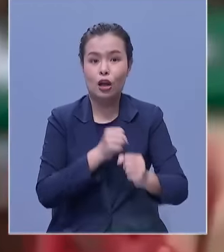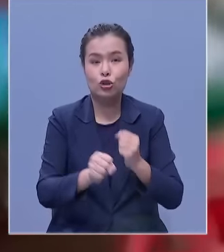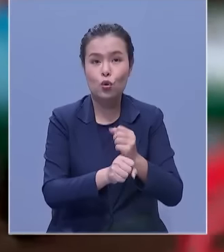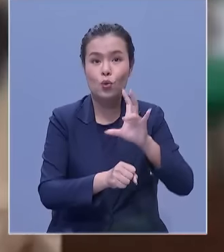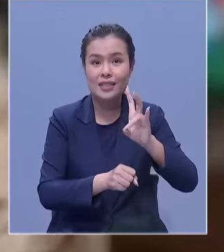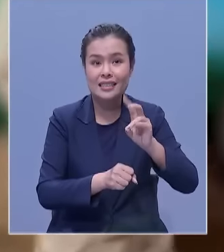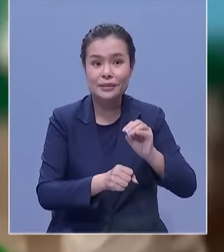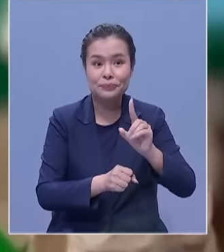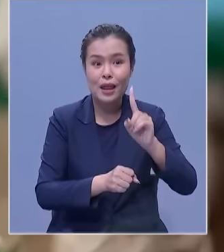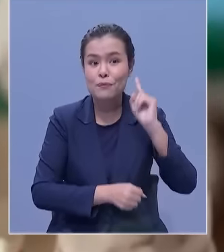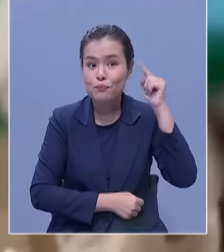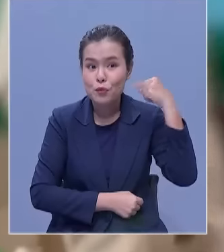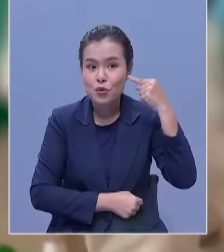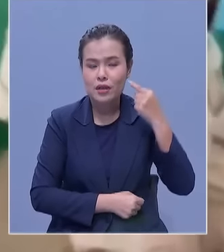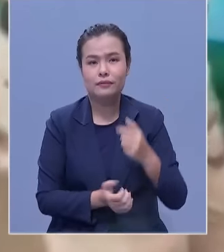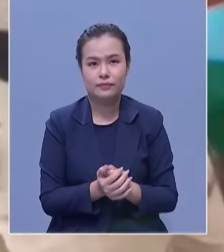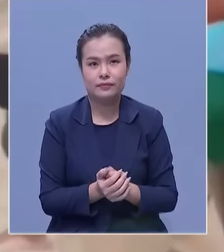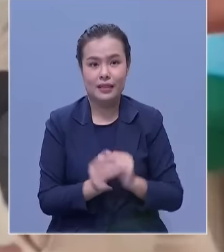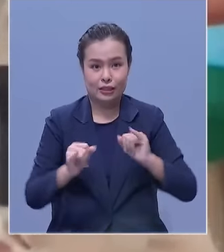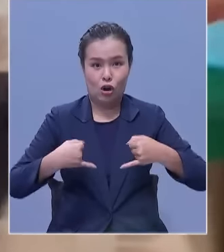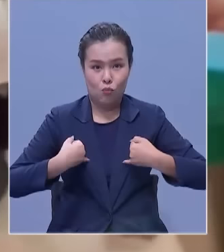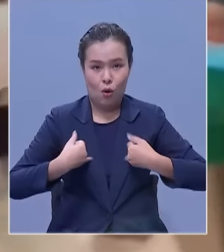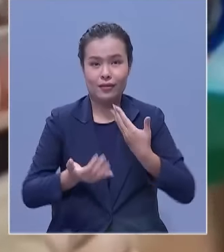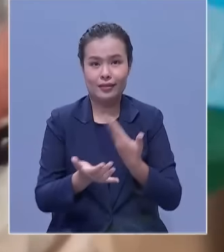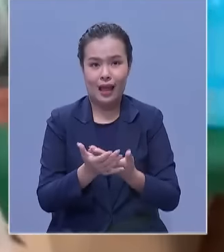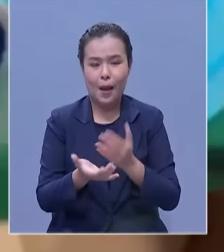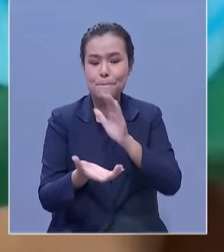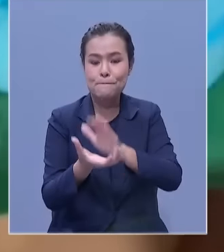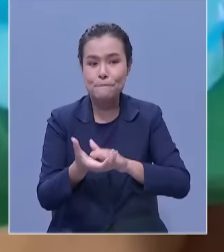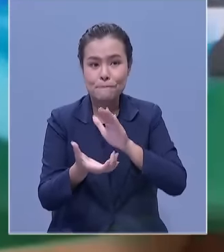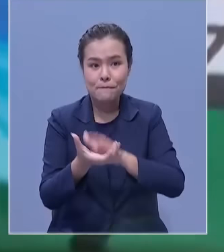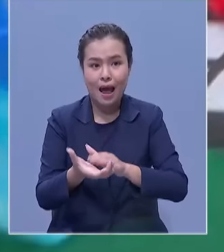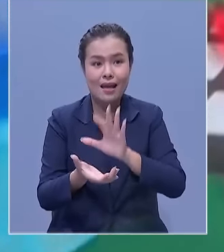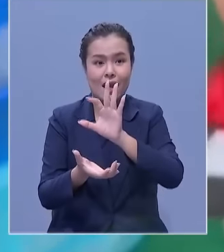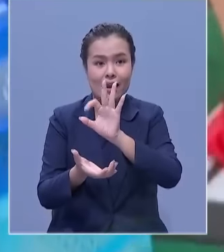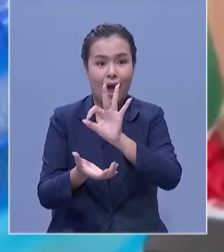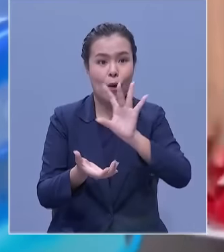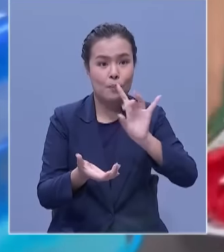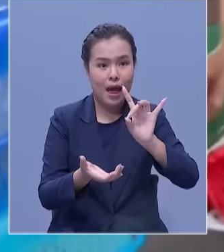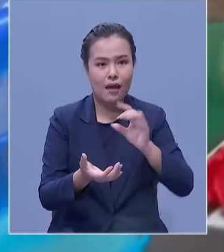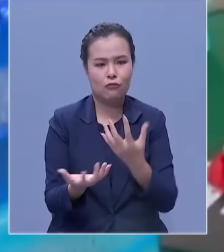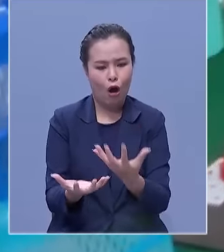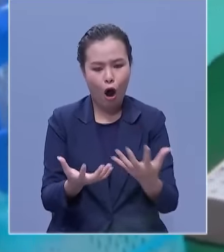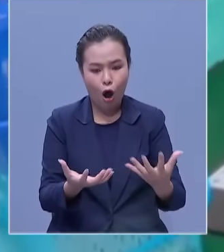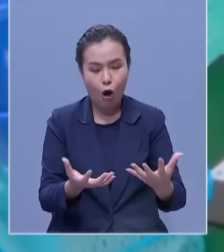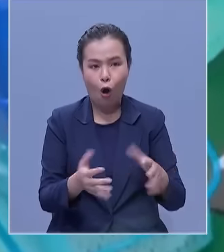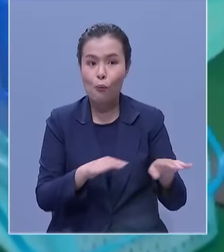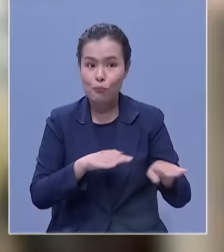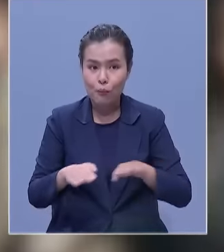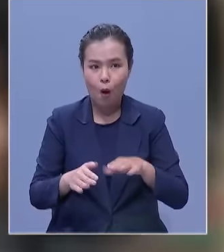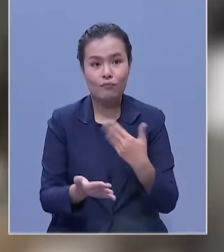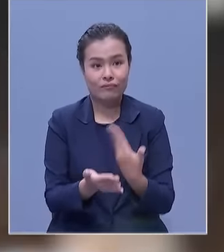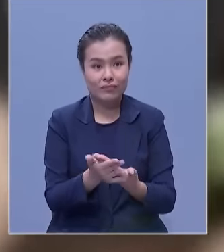ปีแล้วรายนี้เป็นเจ้ามือบ่อนป๊อกเด้งพร้อมกับอุปกรณ์การเล่นค่ะนี่เงินสดมากกว่า 40,000 บา